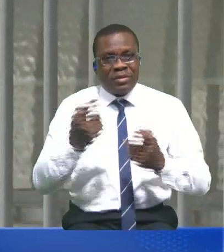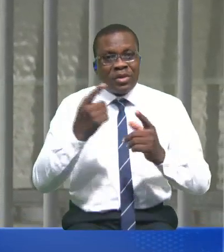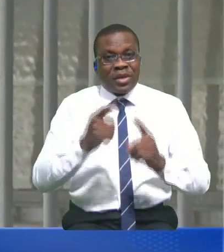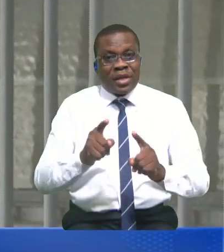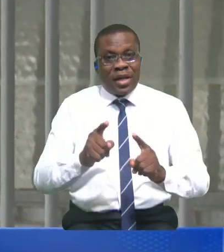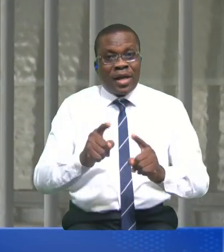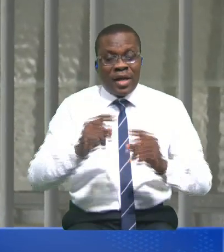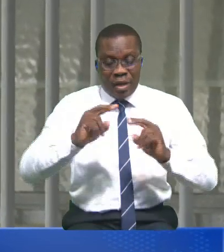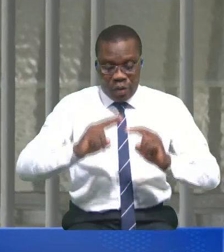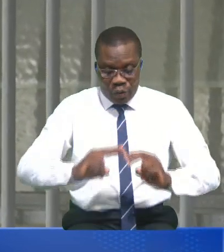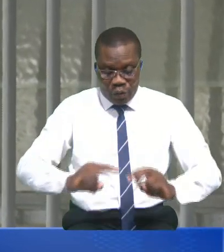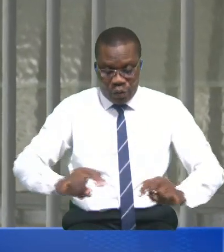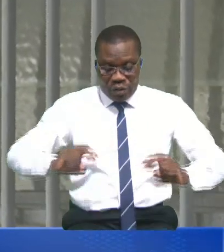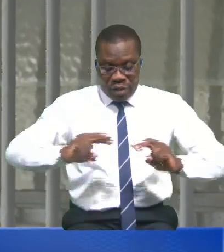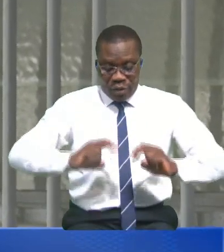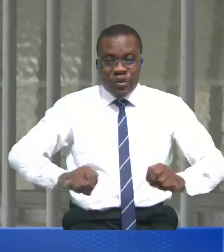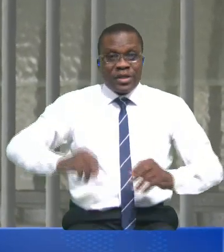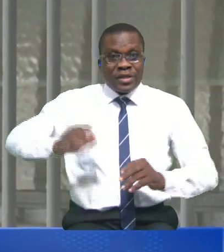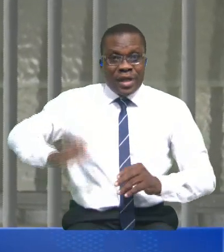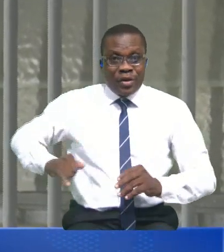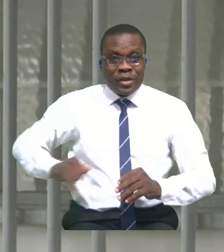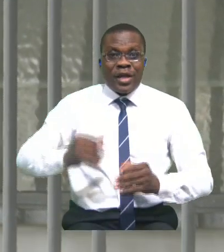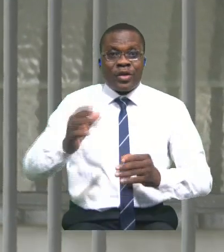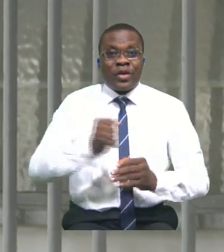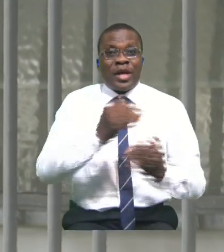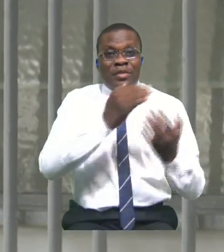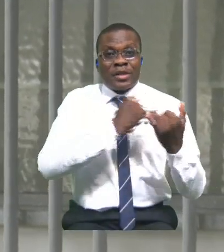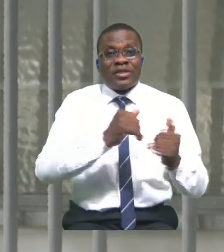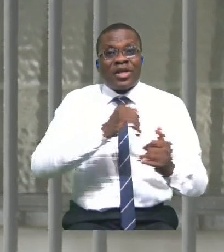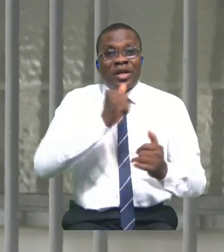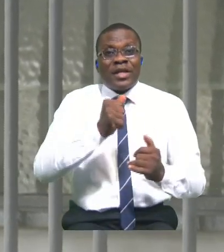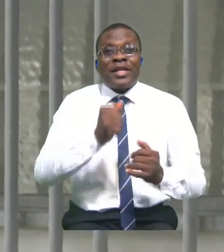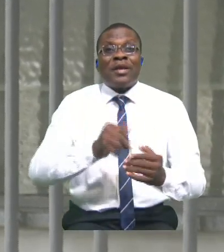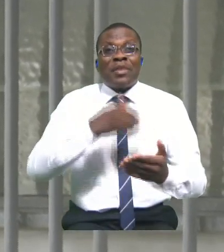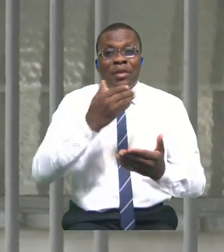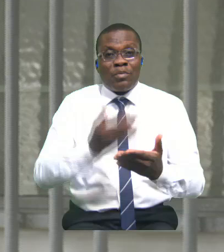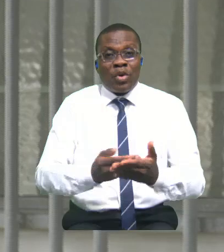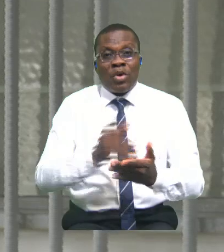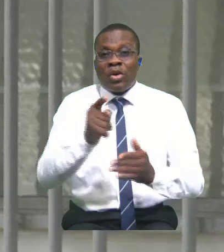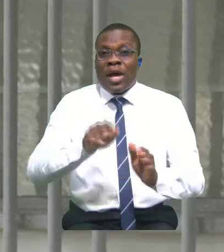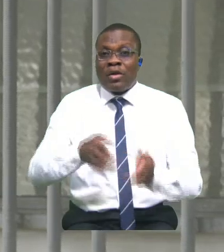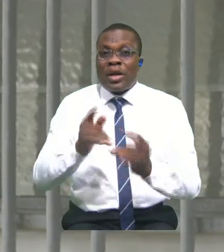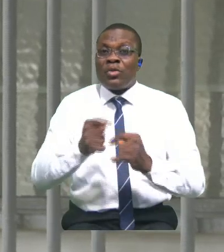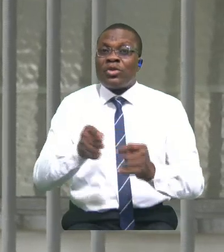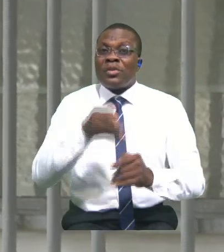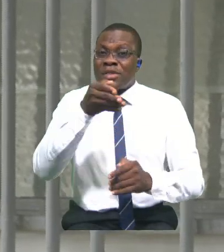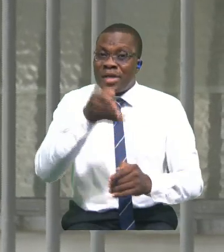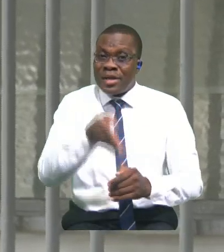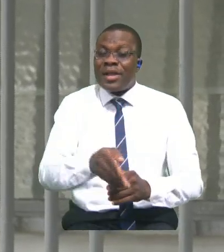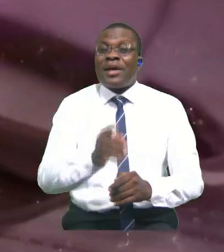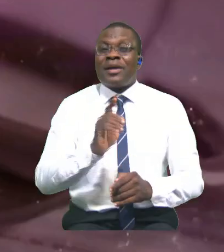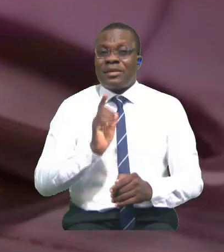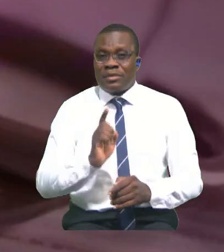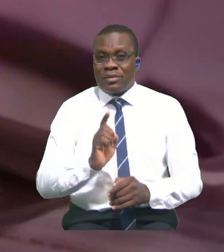diagnostic est tardif et que la prise en charge n'est pas adéquate alors la mortalité est très élevée